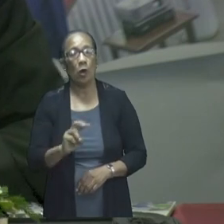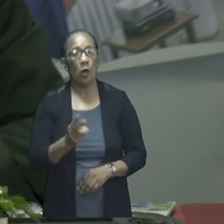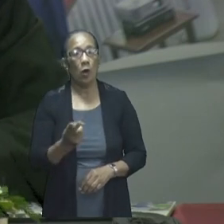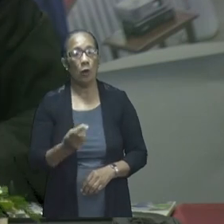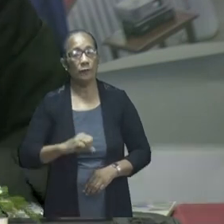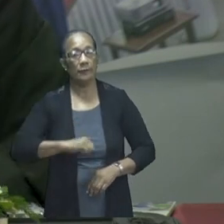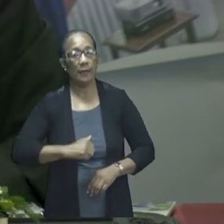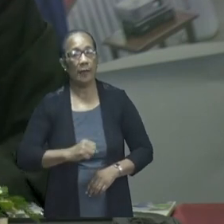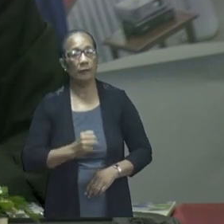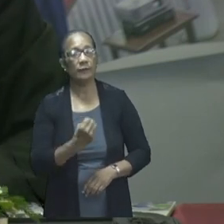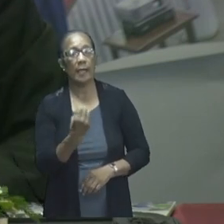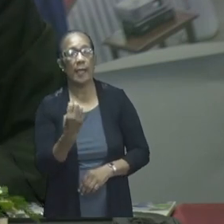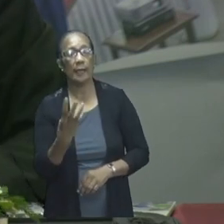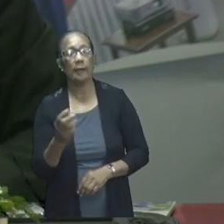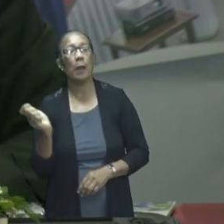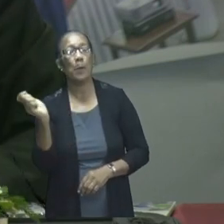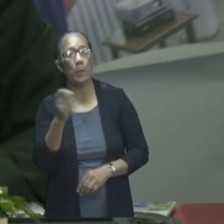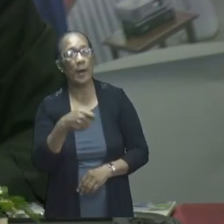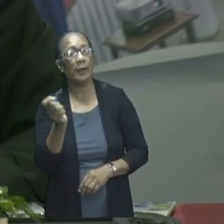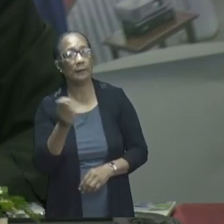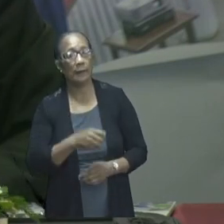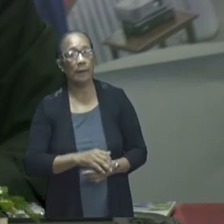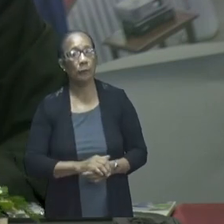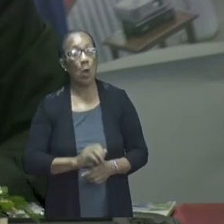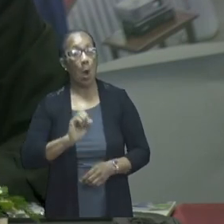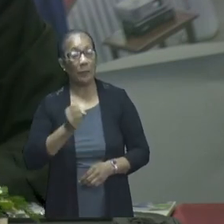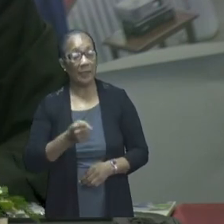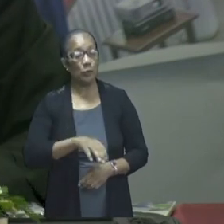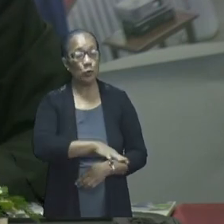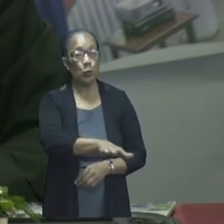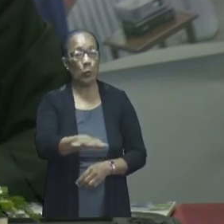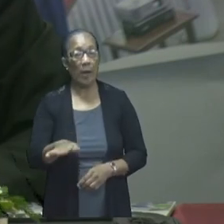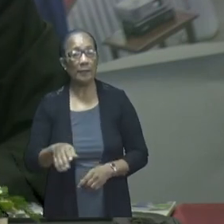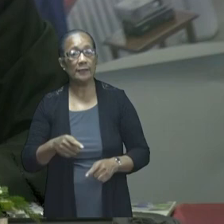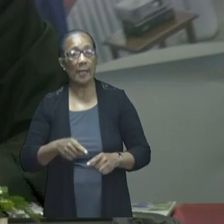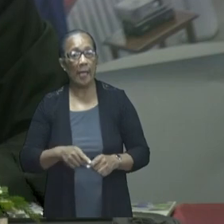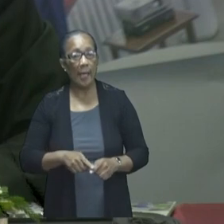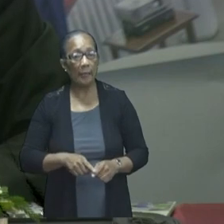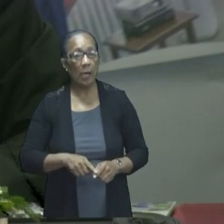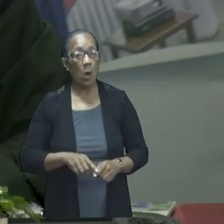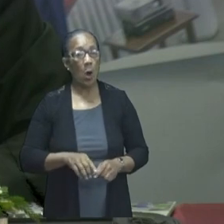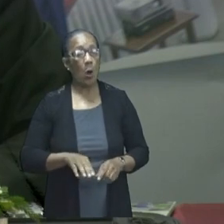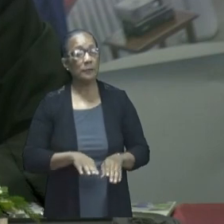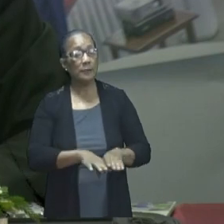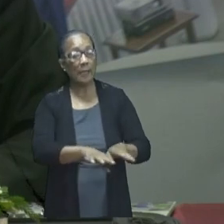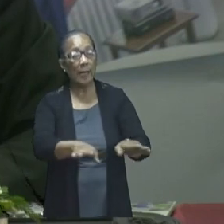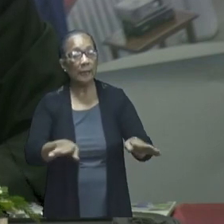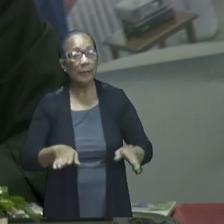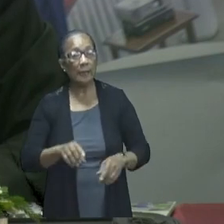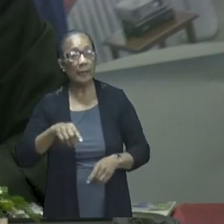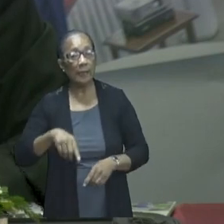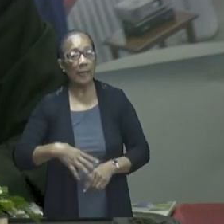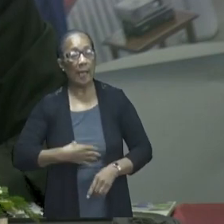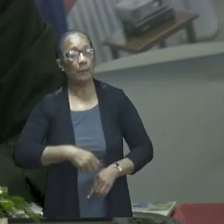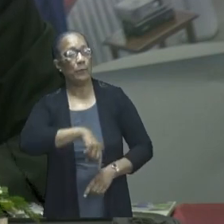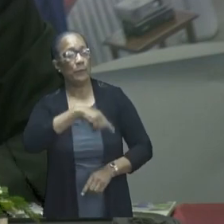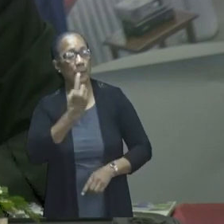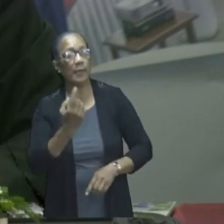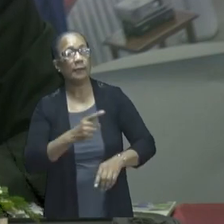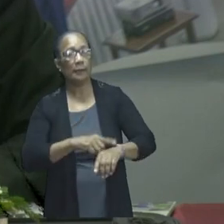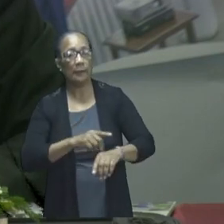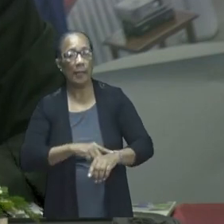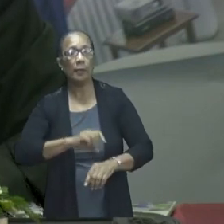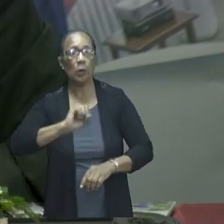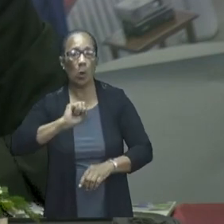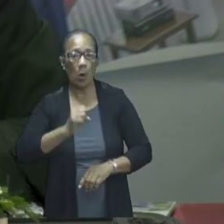maanden maar de situatie en de omstandigheden waren zodanig dat we meer tijd nodig hadden voor